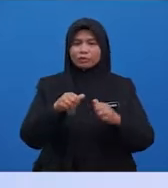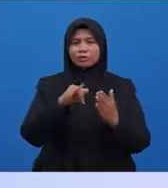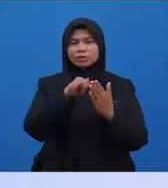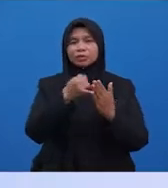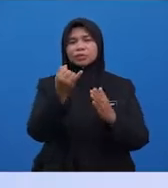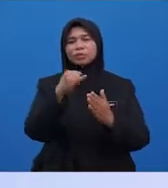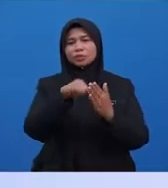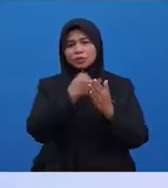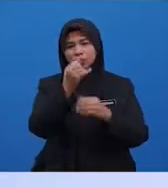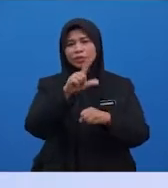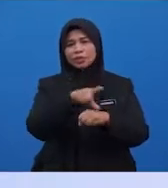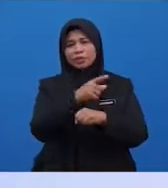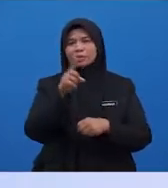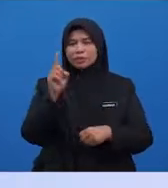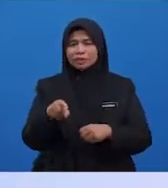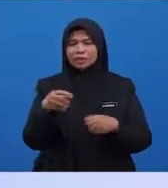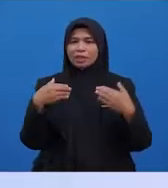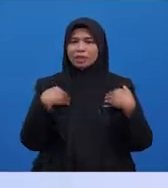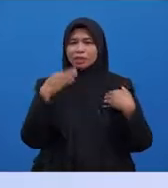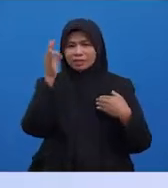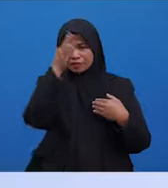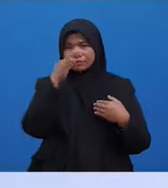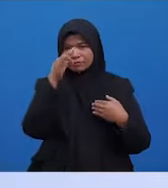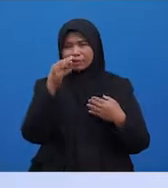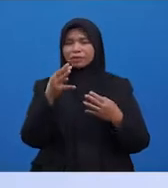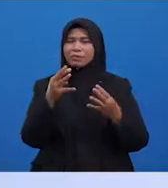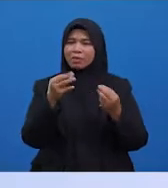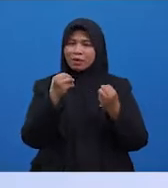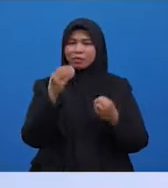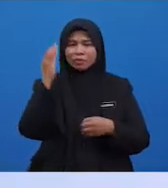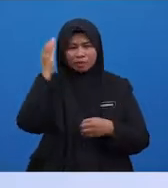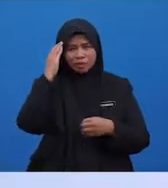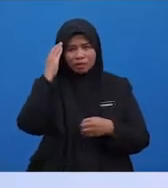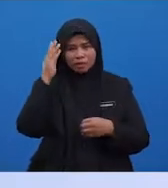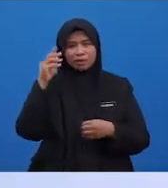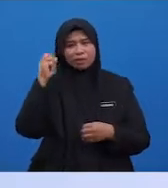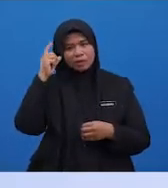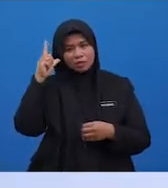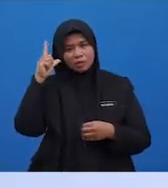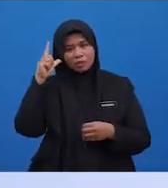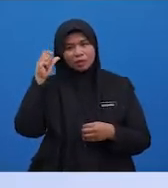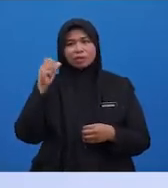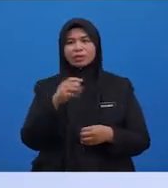harus mempunyai sifat ingin tahu, kreatif dan berfikiran terbuka. Selain